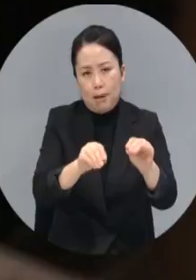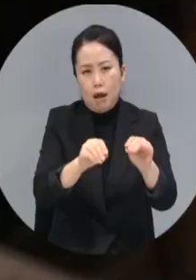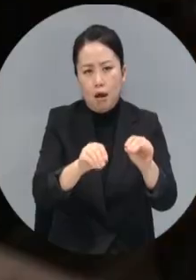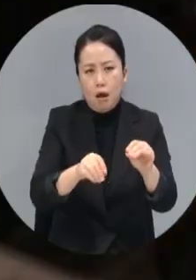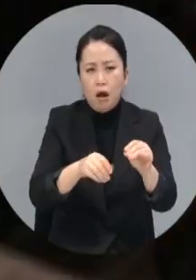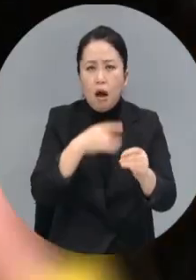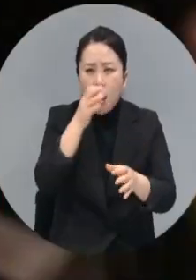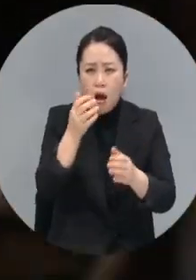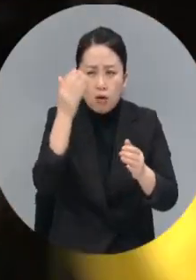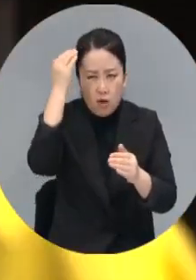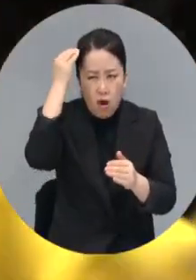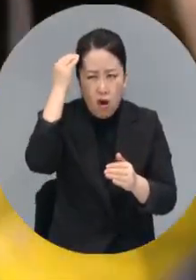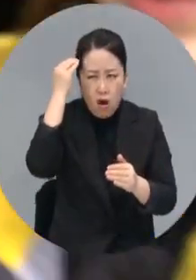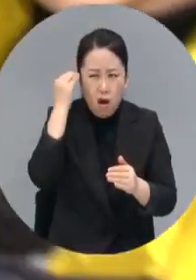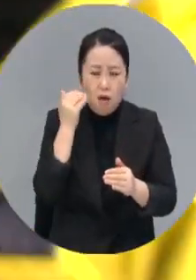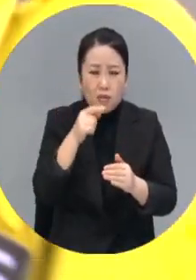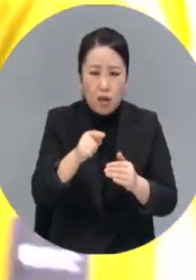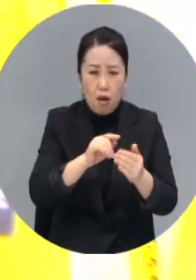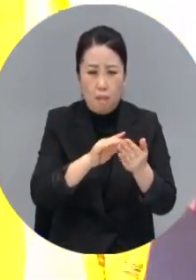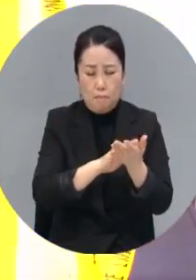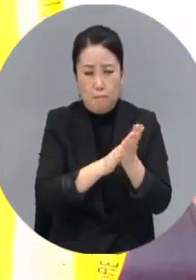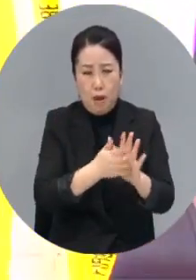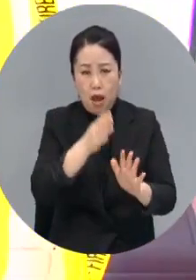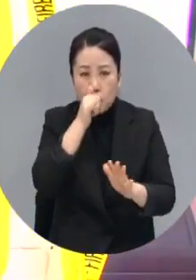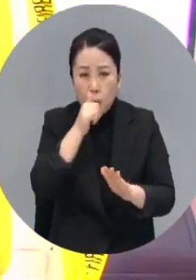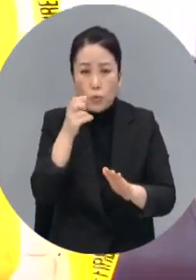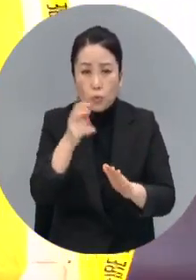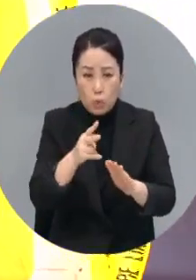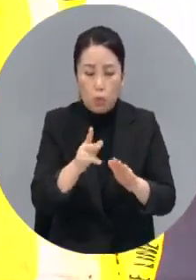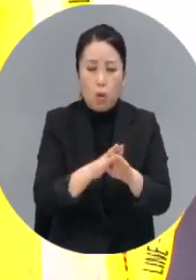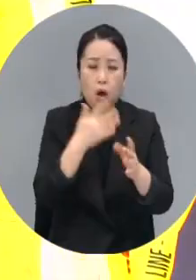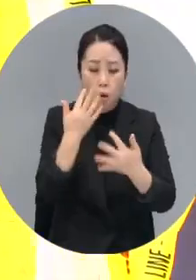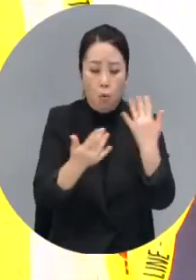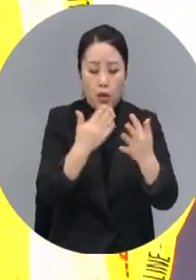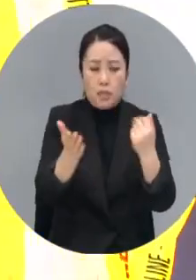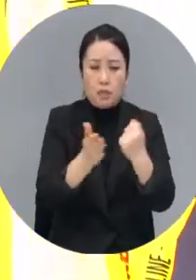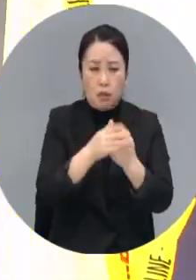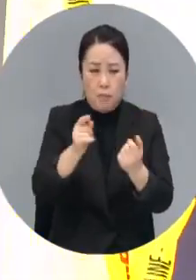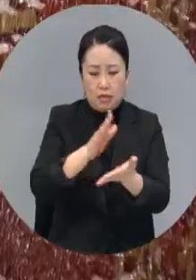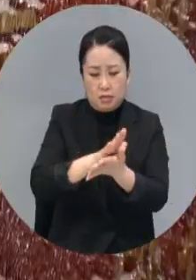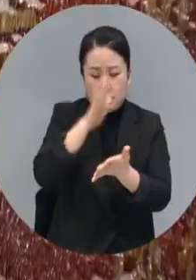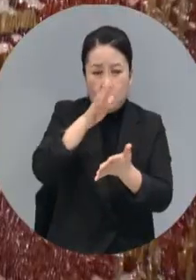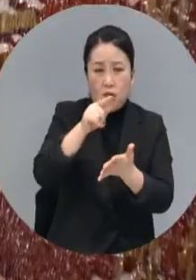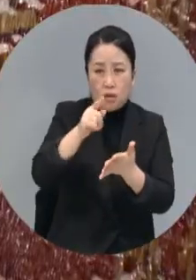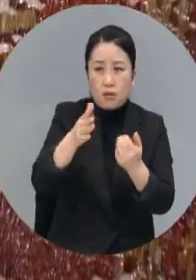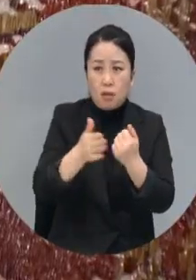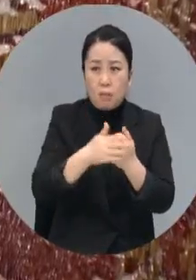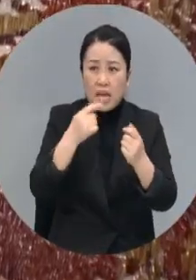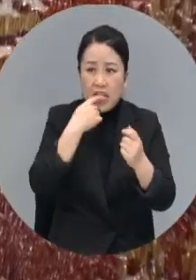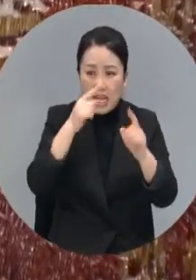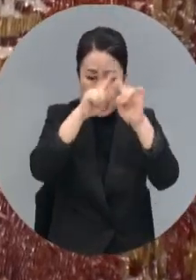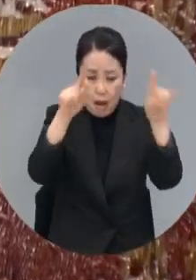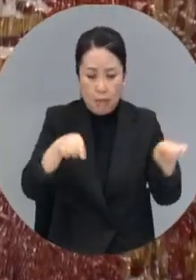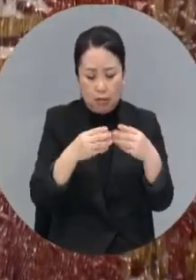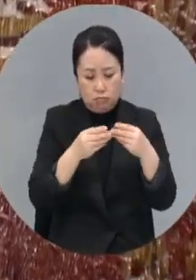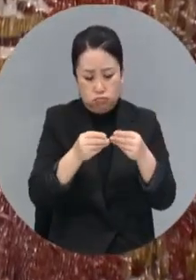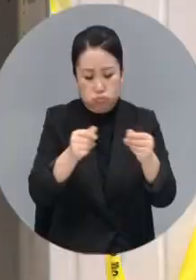타 검게 내부가 이렇게 그을려져 있고 입구 쪽은 화재로 인한 열기로 인해서 간판 등이 녹아